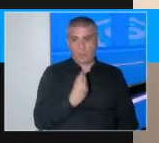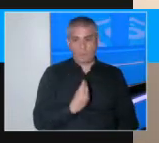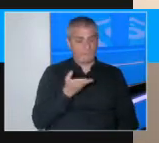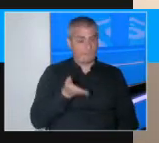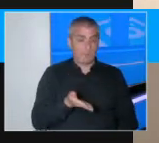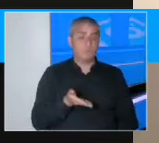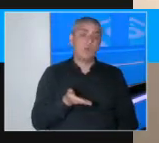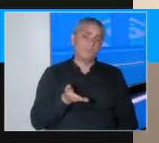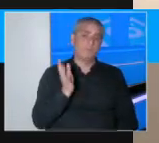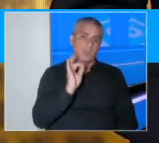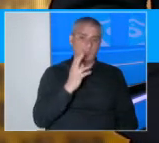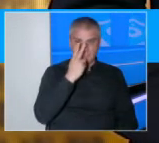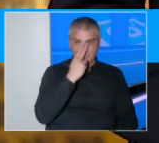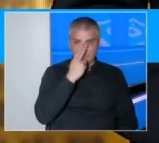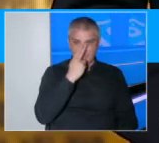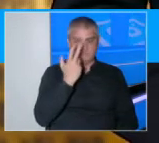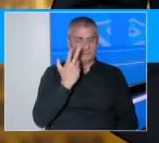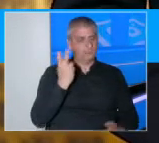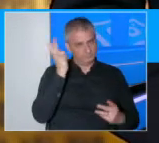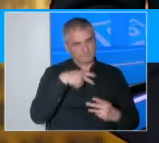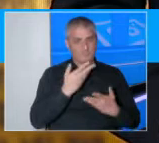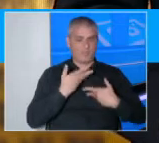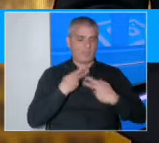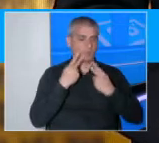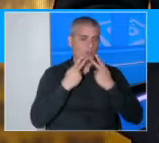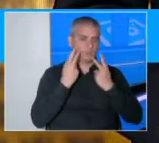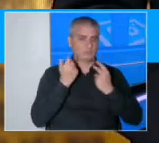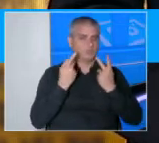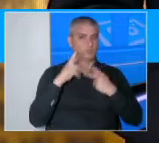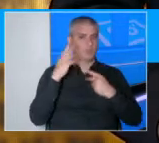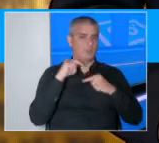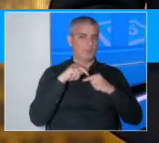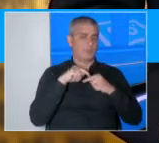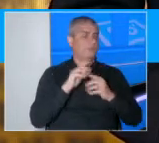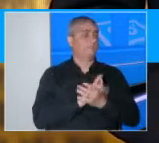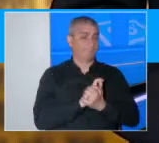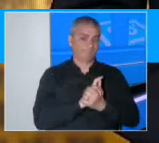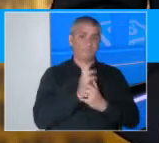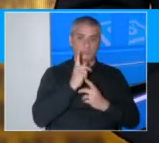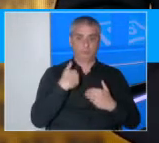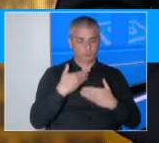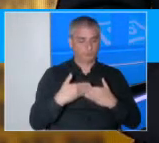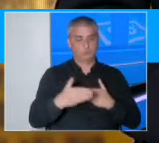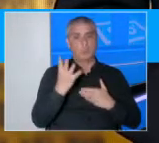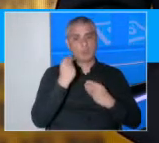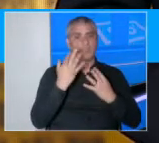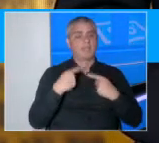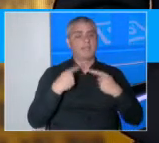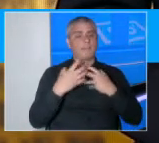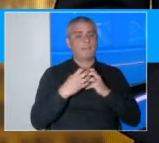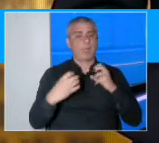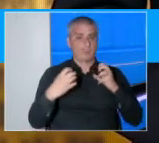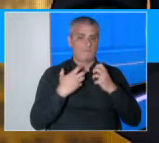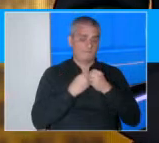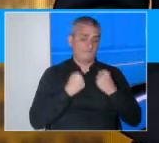מכאן, בכל זאת תנסה בעצם להתעשת ולהשיג תוצאות קצת יותר חיוביות. כן, טוב, אז יש לפנינו עוד ימים ארוכים